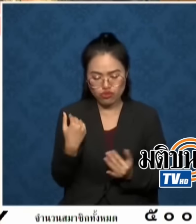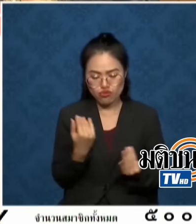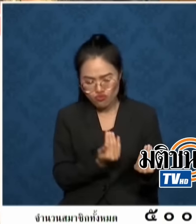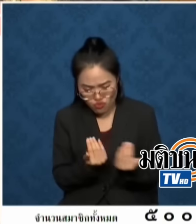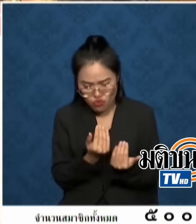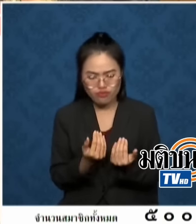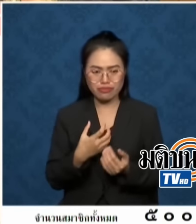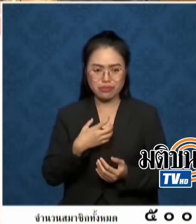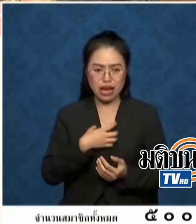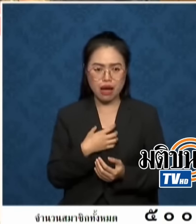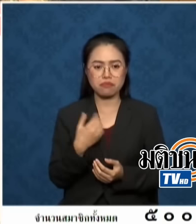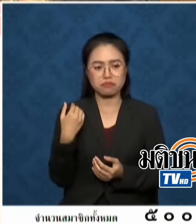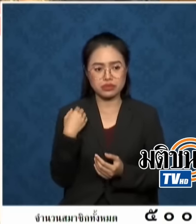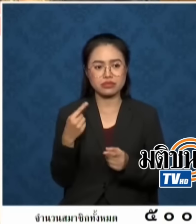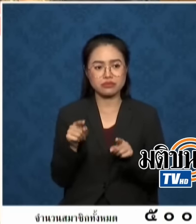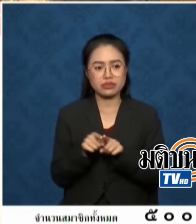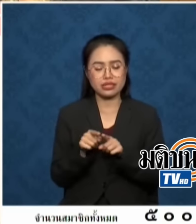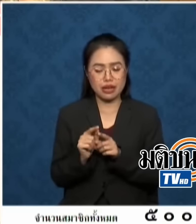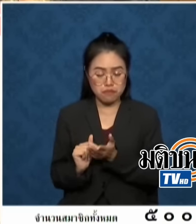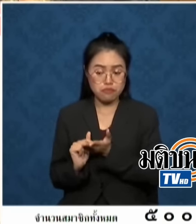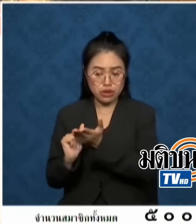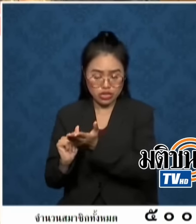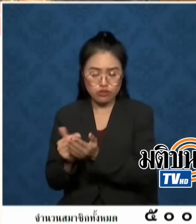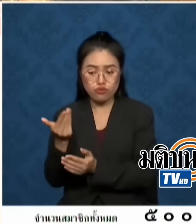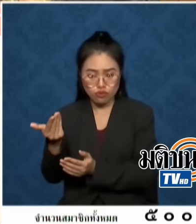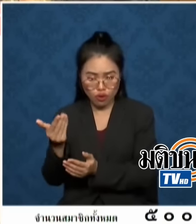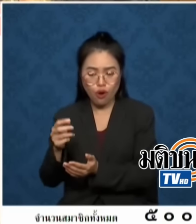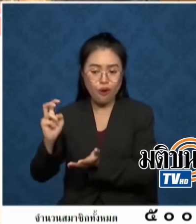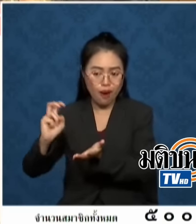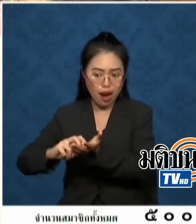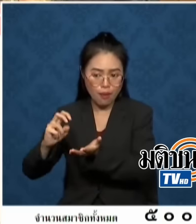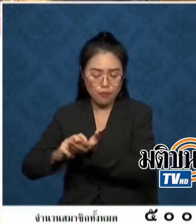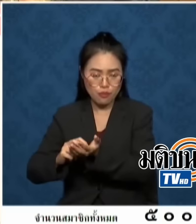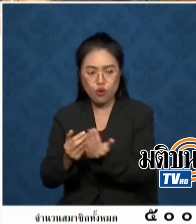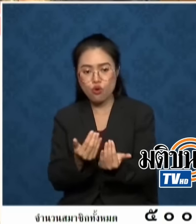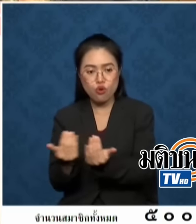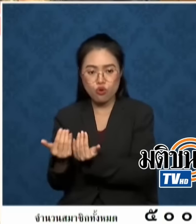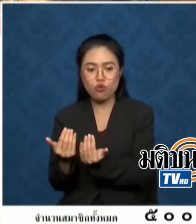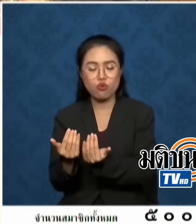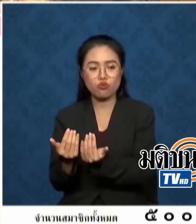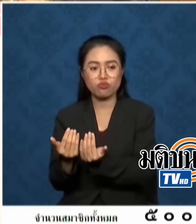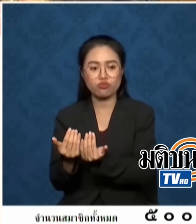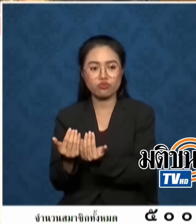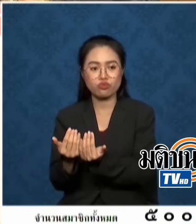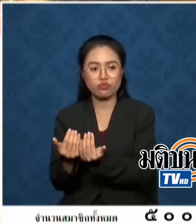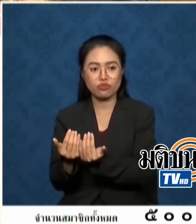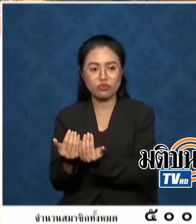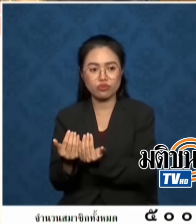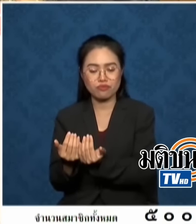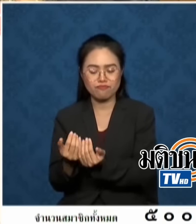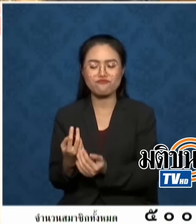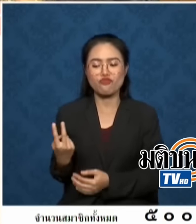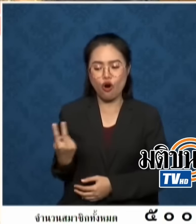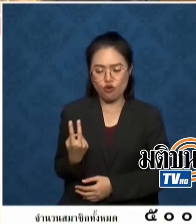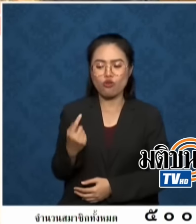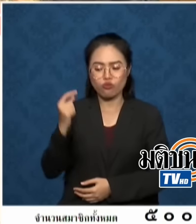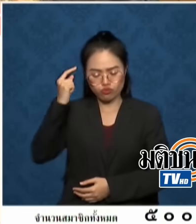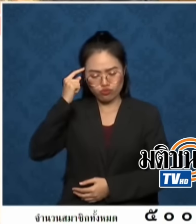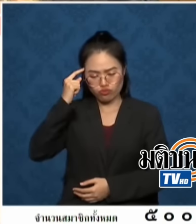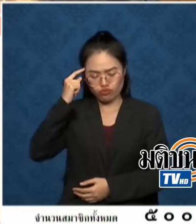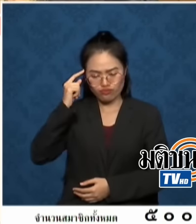เมื่อไปยื่นขอรับหลานเป็นบุตรบุญธรรมตามกระบวนการทางกฎหมายเราสองรู้อยู่แล้วว่าเ